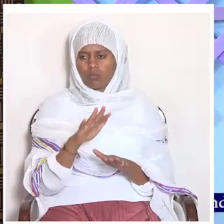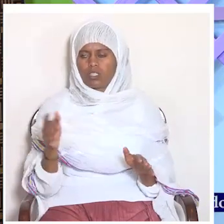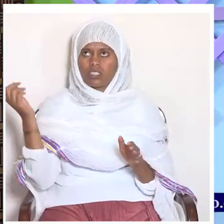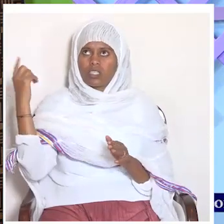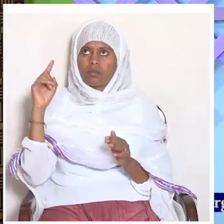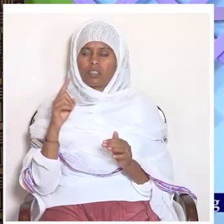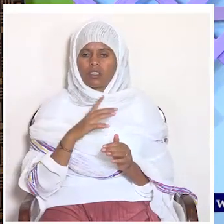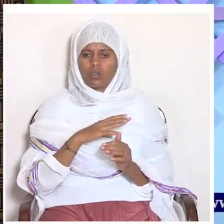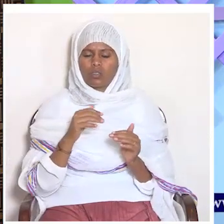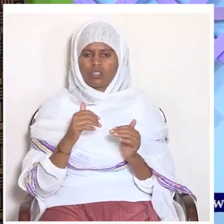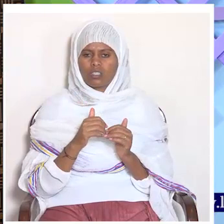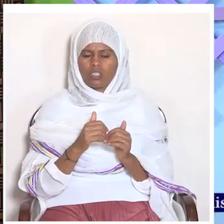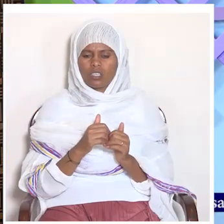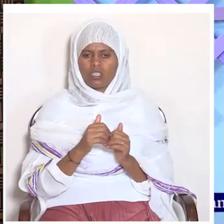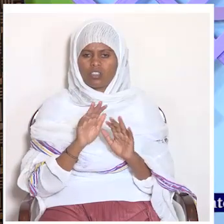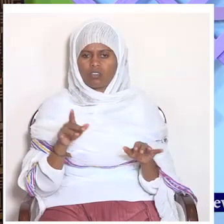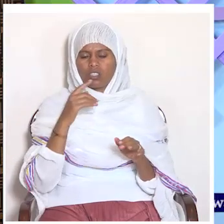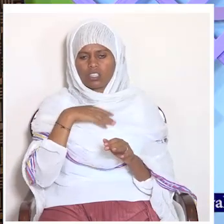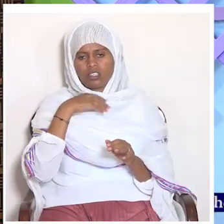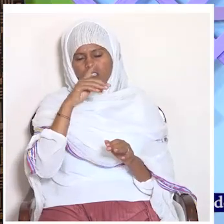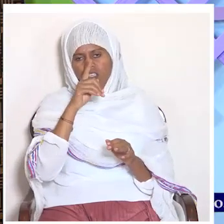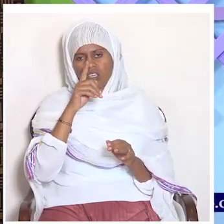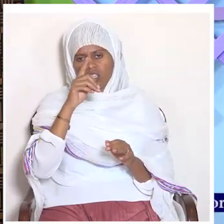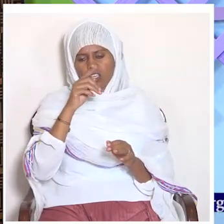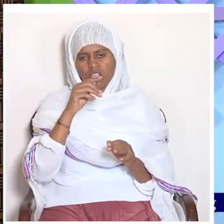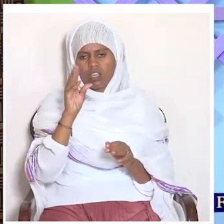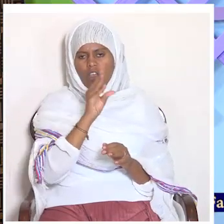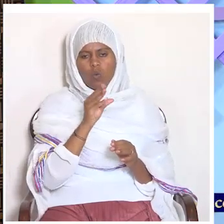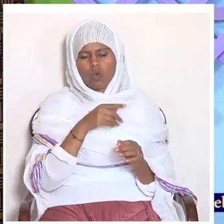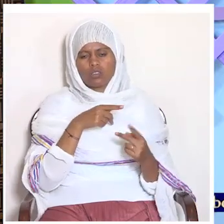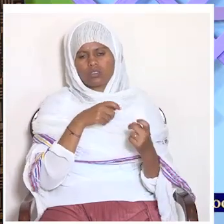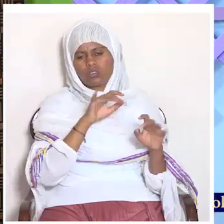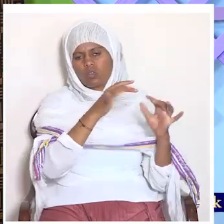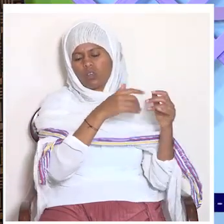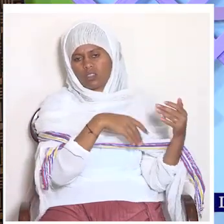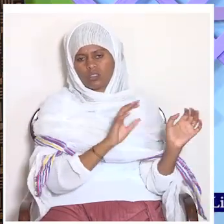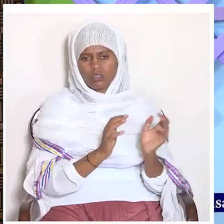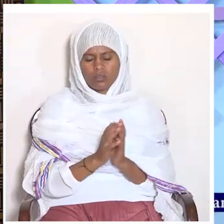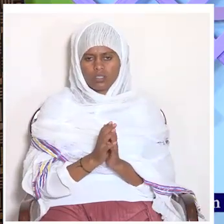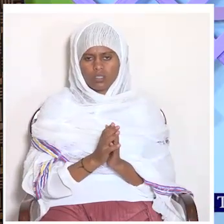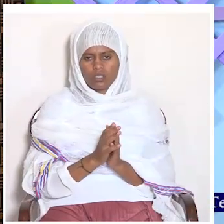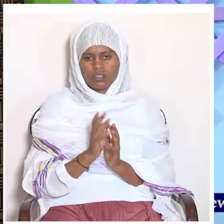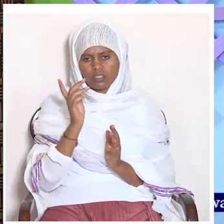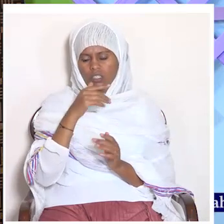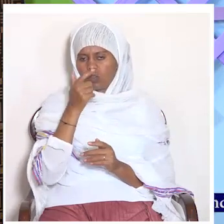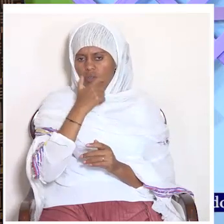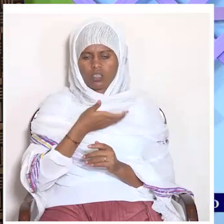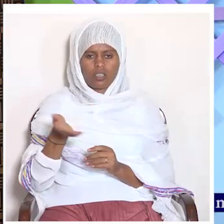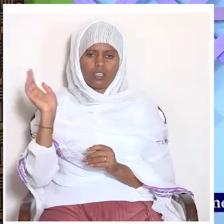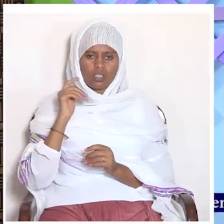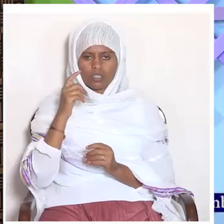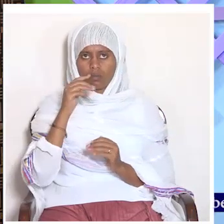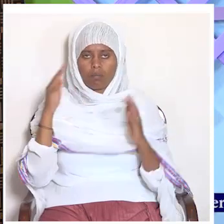ቦታ እግዚኣብሔር ዝኣክል ጎይታ ብሰንኪ ክስኢነዮ ኢሉ ንደና ሃይዋን ተቆጣዓ ንሳ እውን ሰንቢዳ ንቁልቁል ገፃ